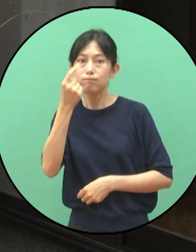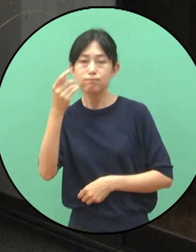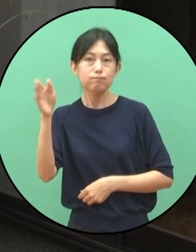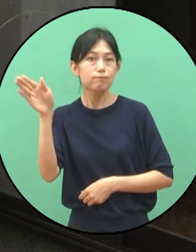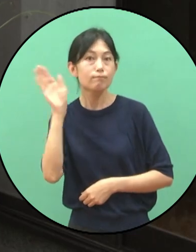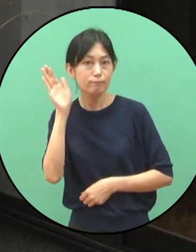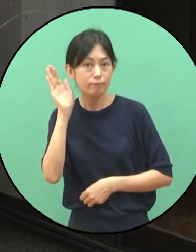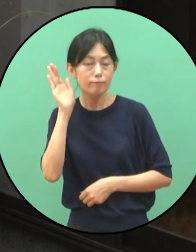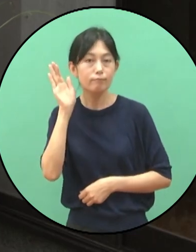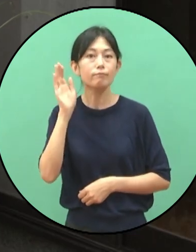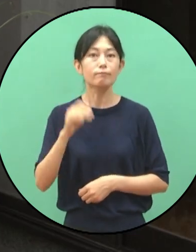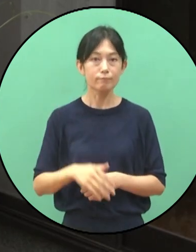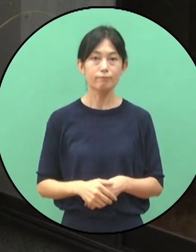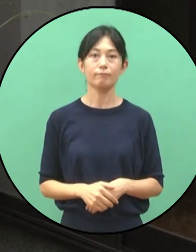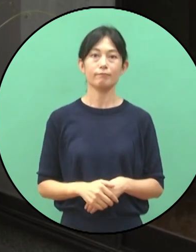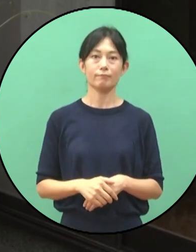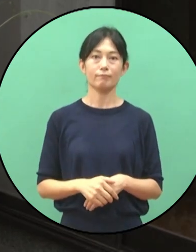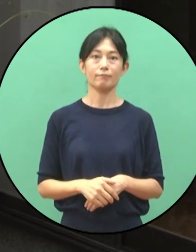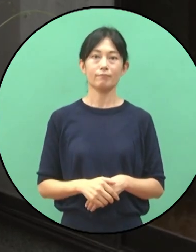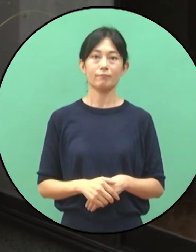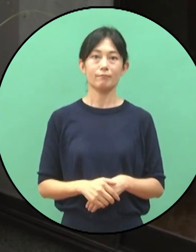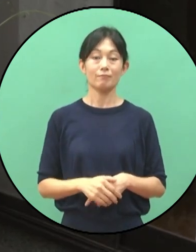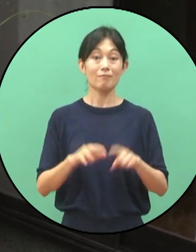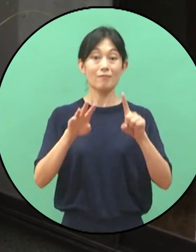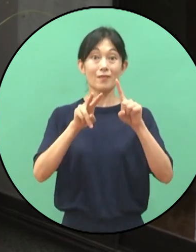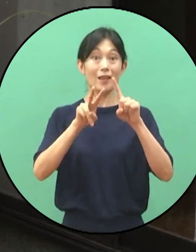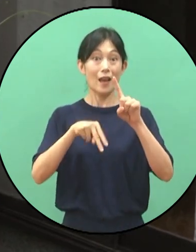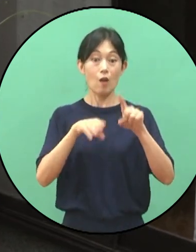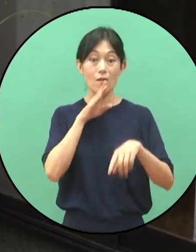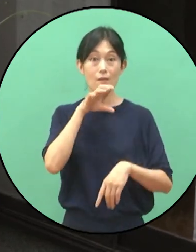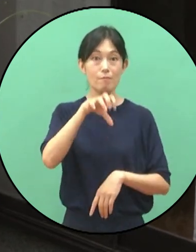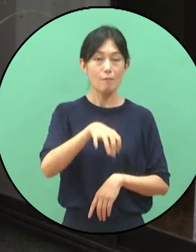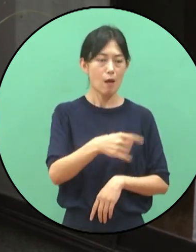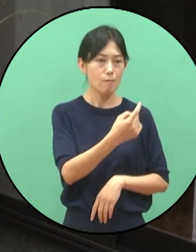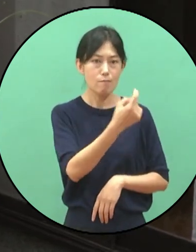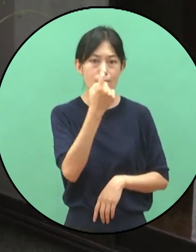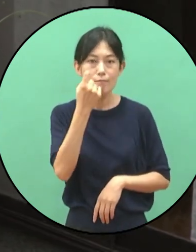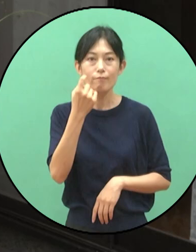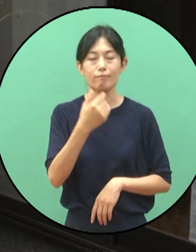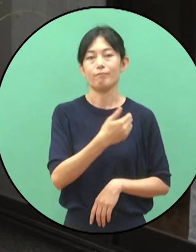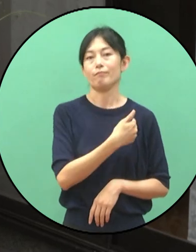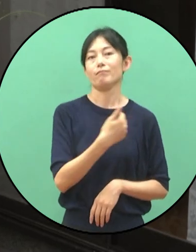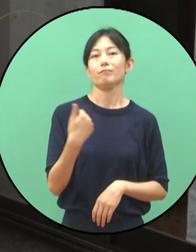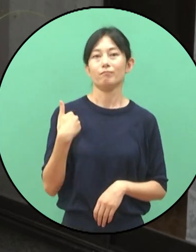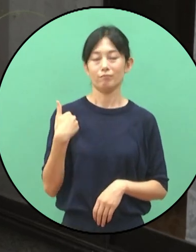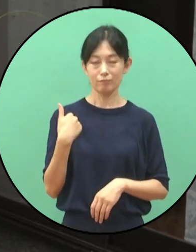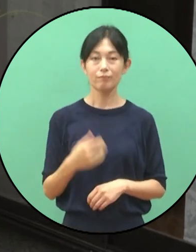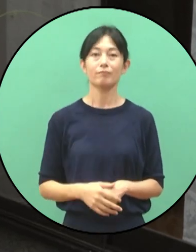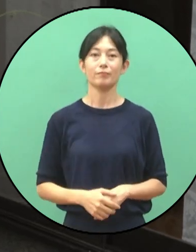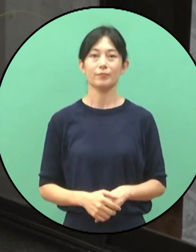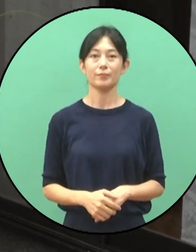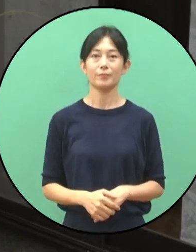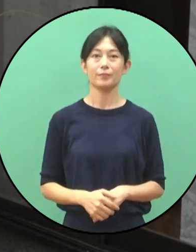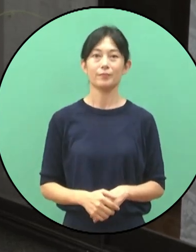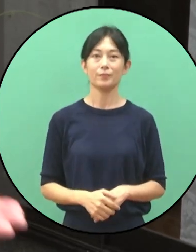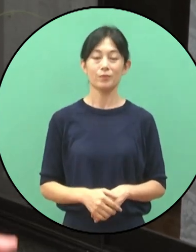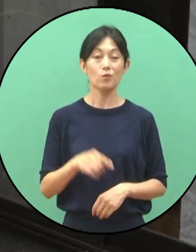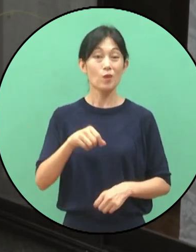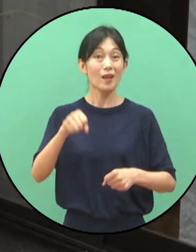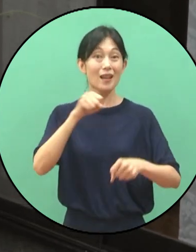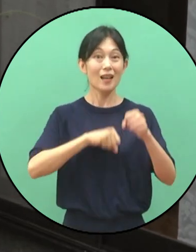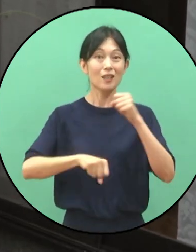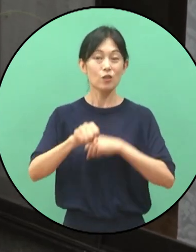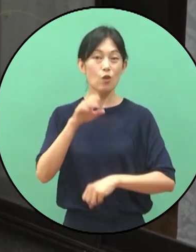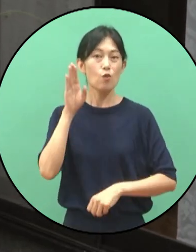、その介護現場で勉強ができたということが、このね、活動がスムーズ